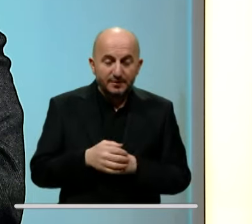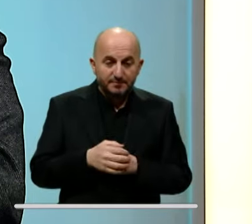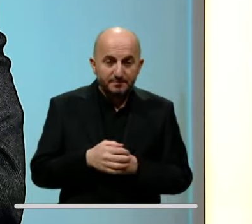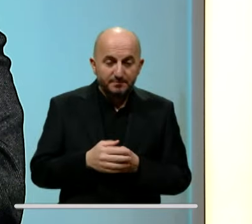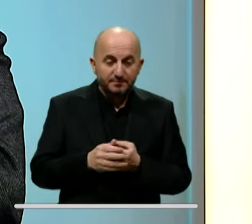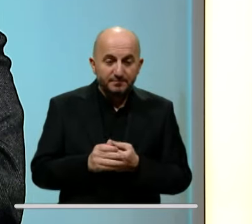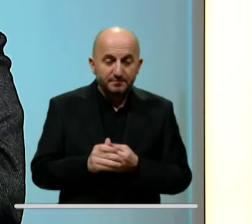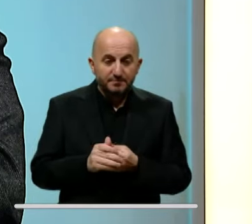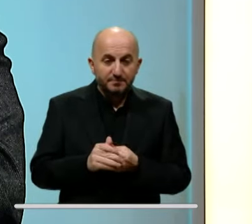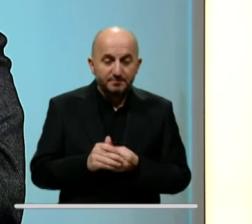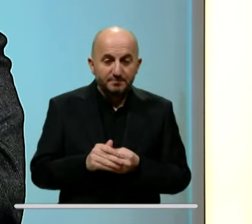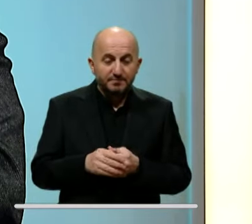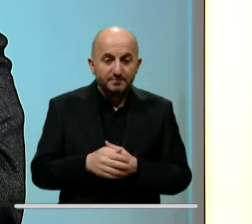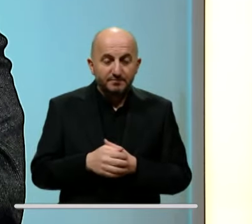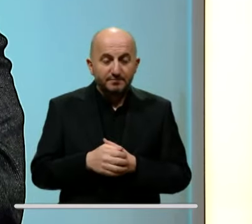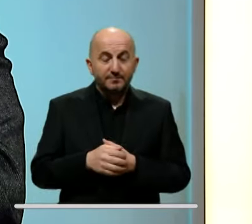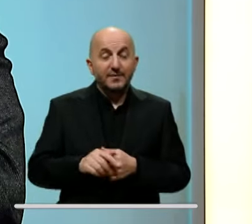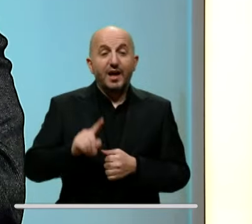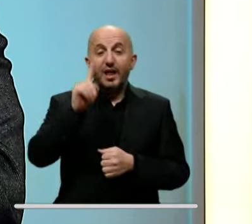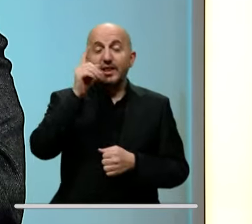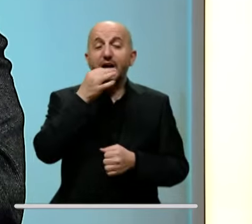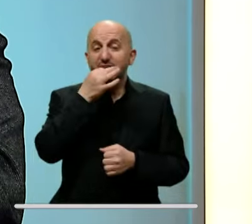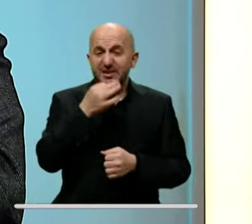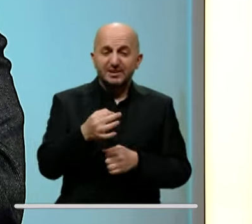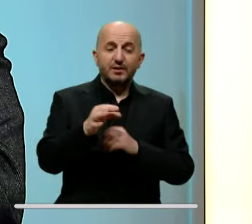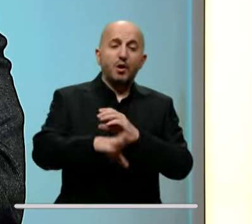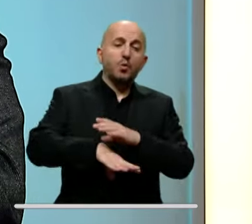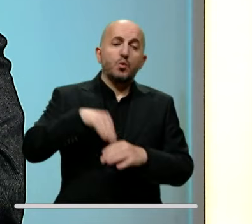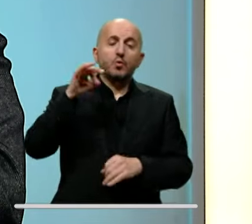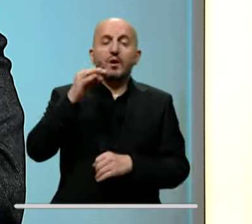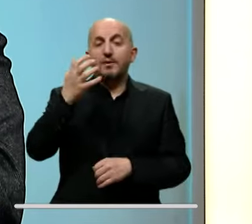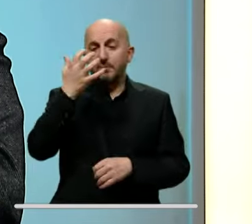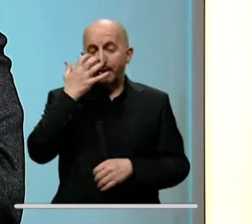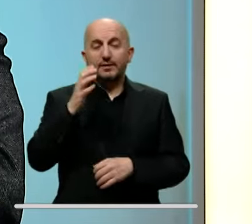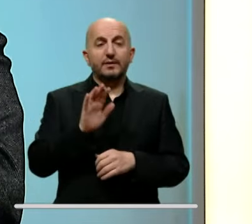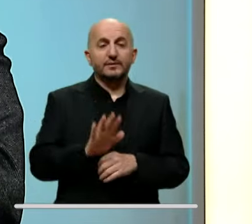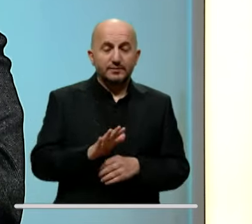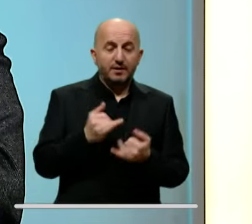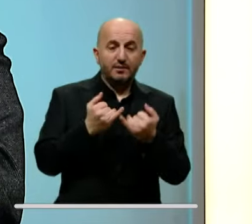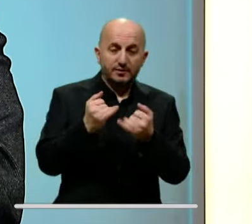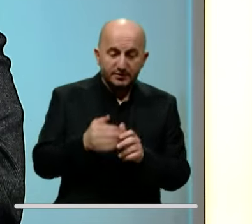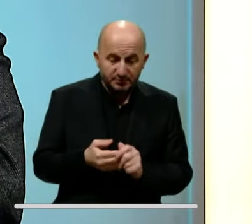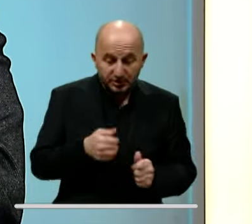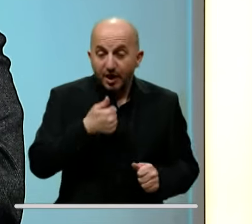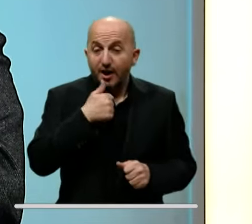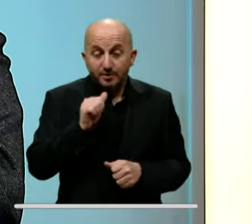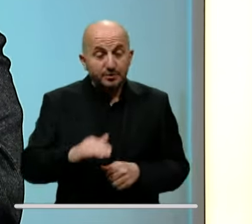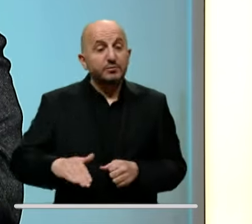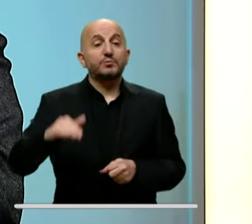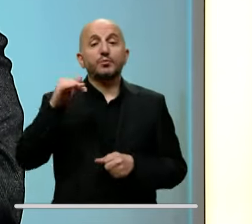eee bir eee Allah'ın izniyle kurayı bek beklesin kardeşimiz a beyimiz